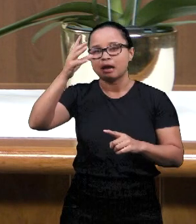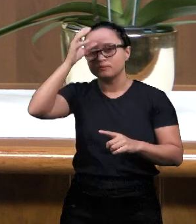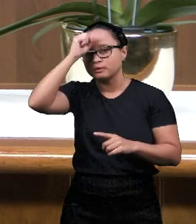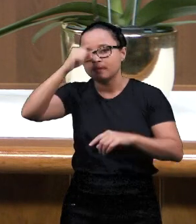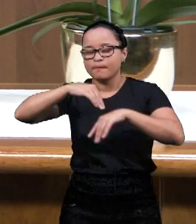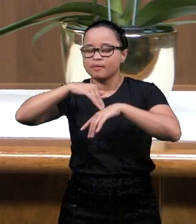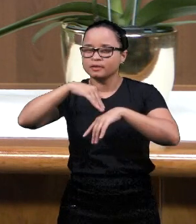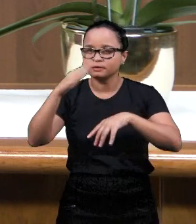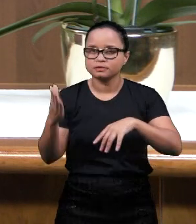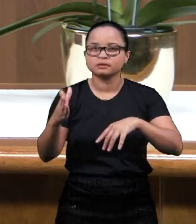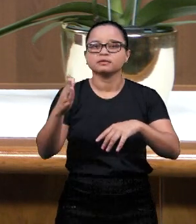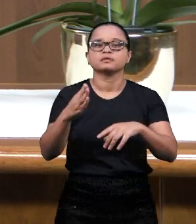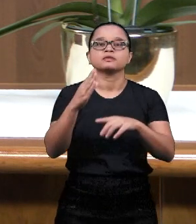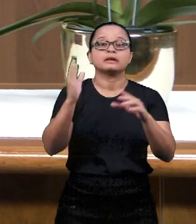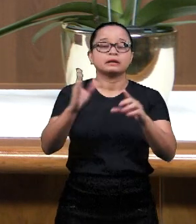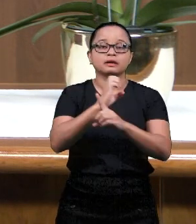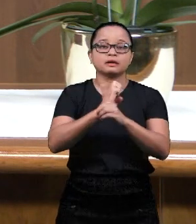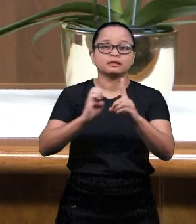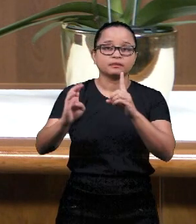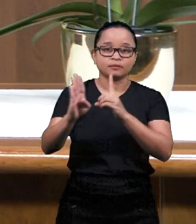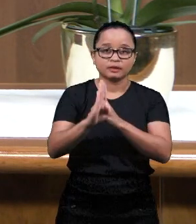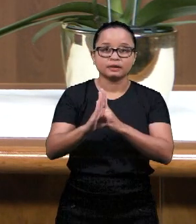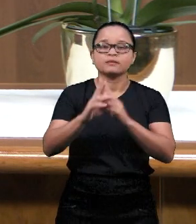déjà répondu à l'école biblique dominicale d'aujourd'hui,